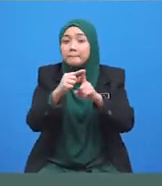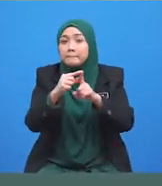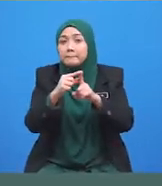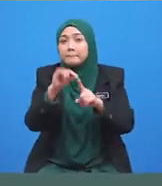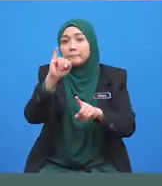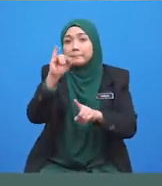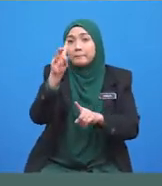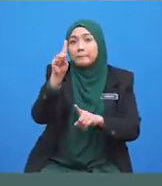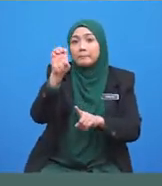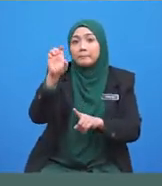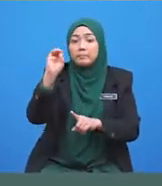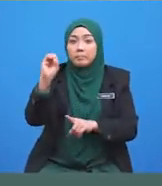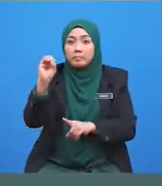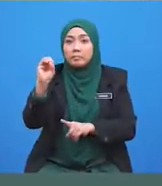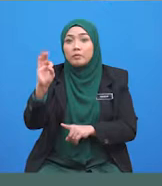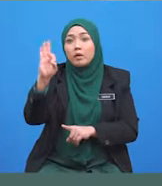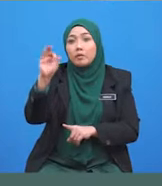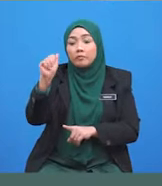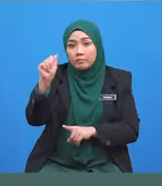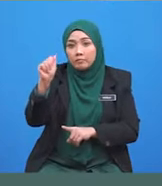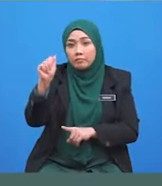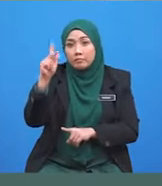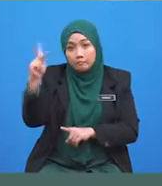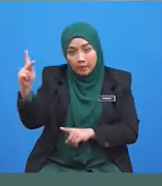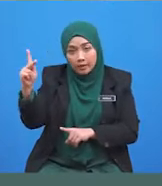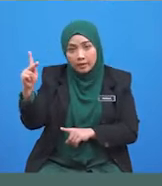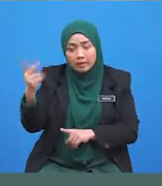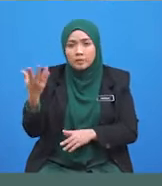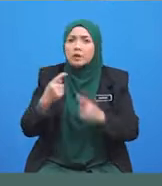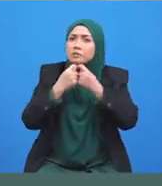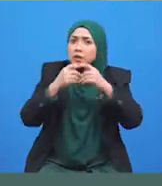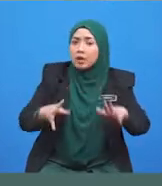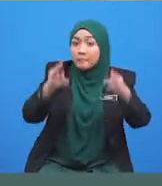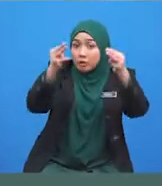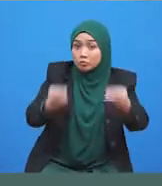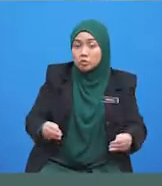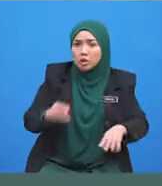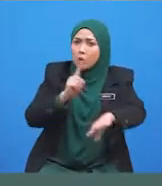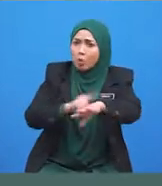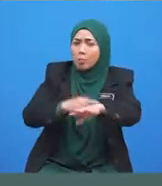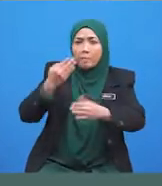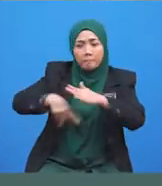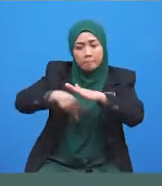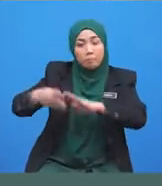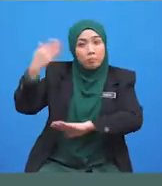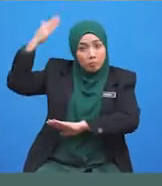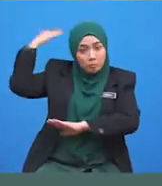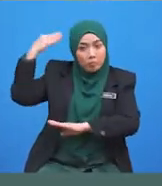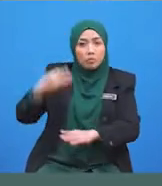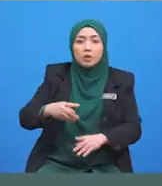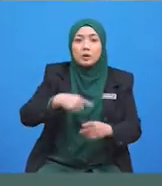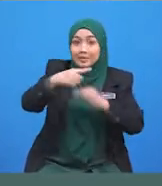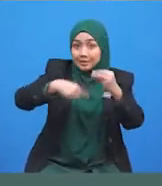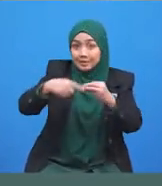tentang topik ini. Ideofact adalah hasil tinggalan manusia zaman prasejarah yang berkaitan dengan ideologi